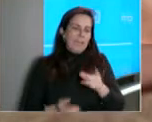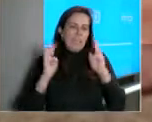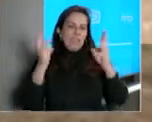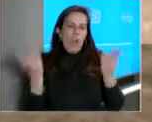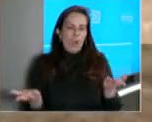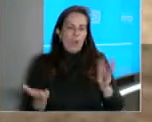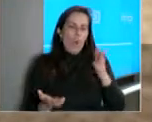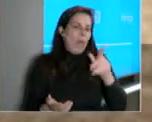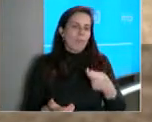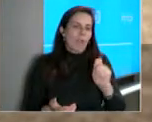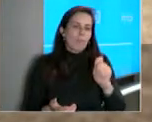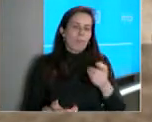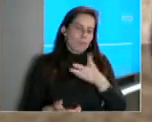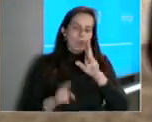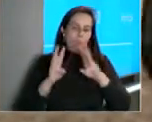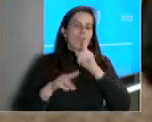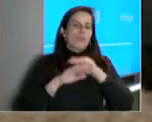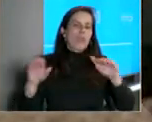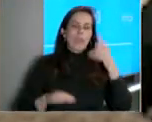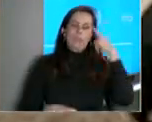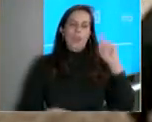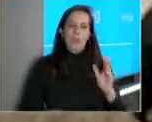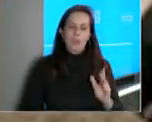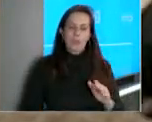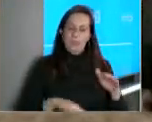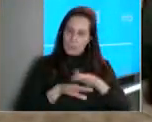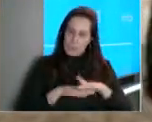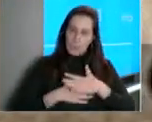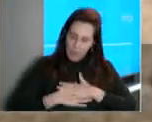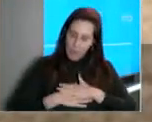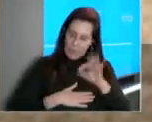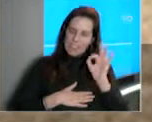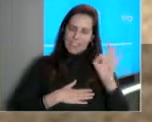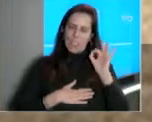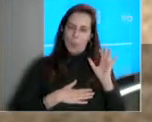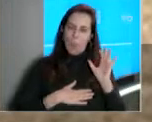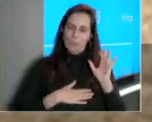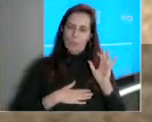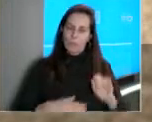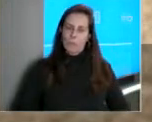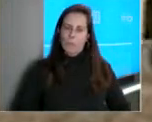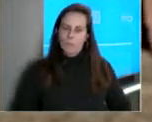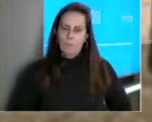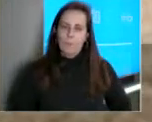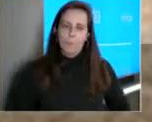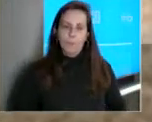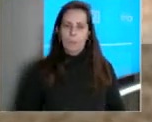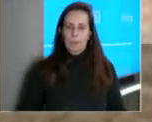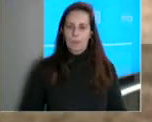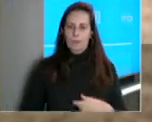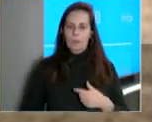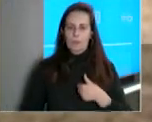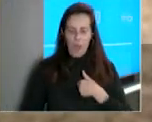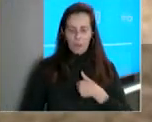סדרות? אולי דווקא תבוא מנוחה לסדרות, מי יודע? תסלחו לי ודאי על הציניות, ואין בדברים האלה כדי להביע איזשהו